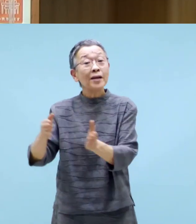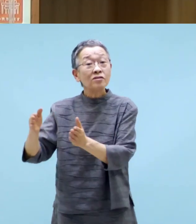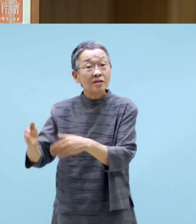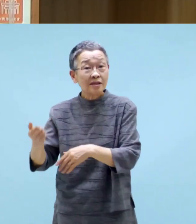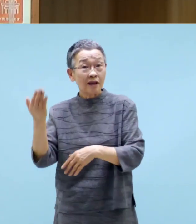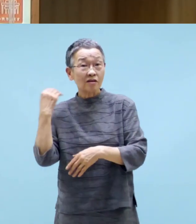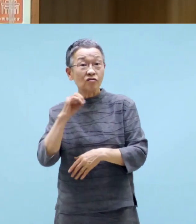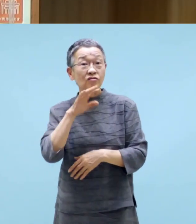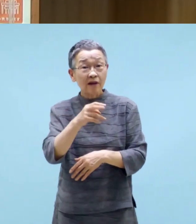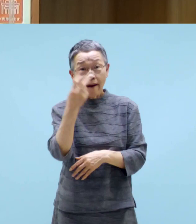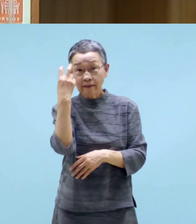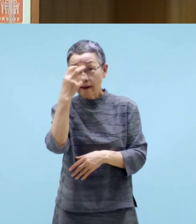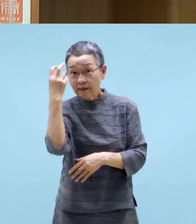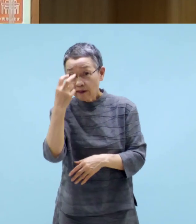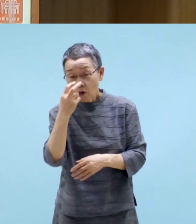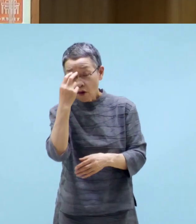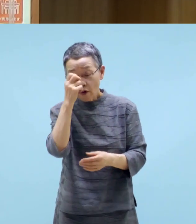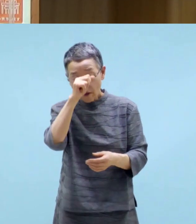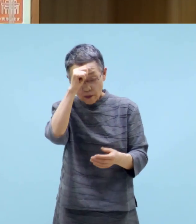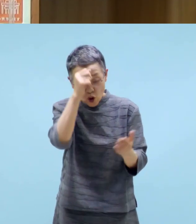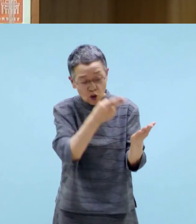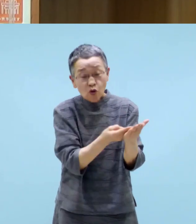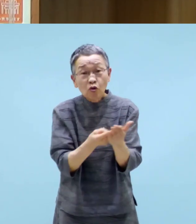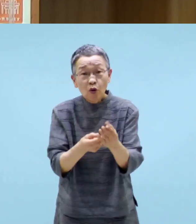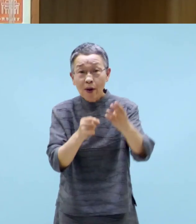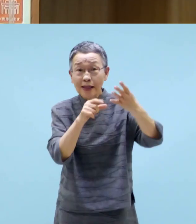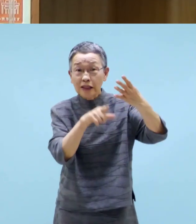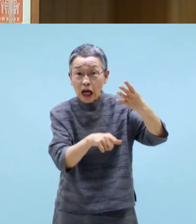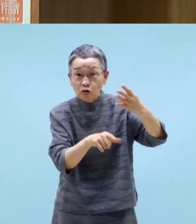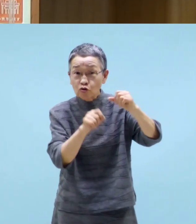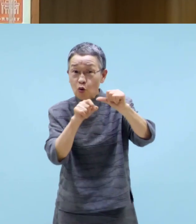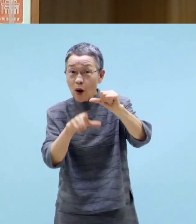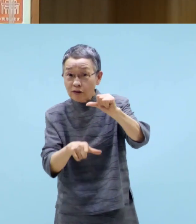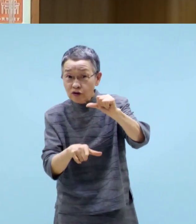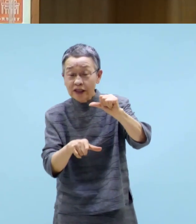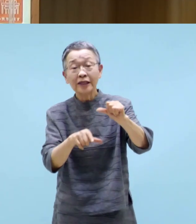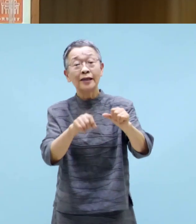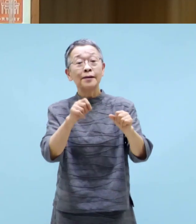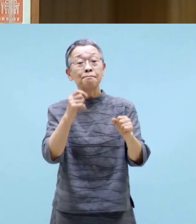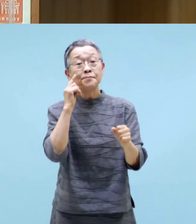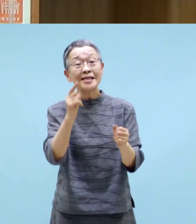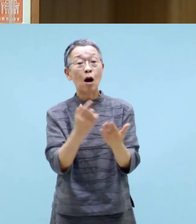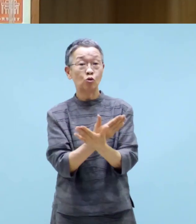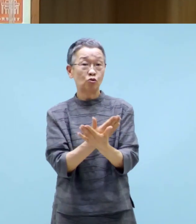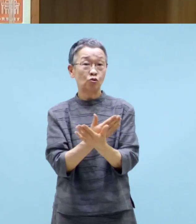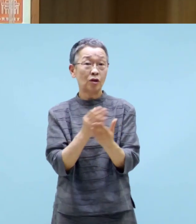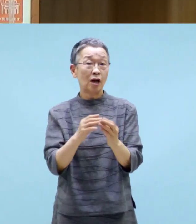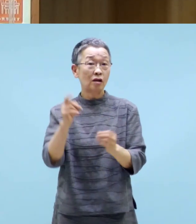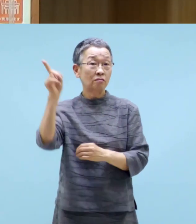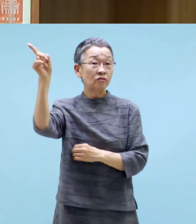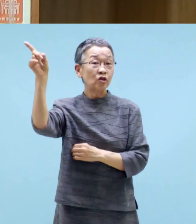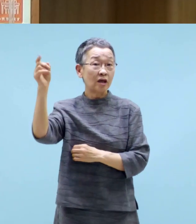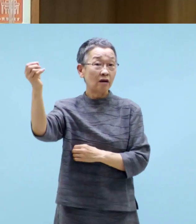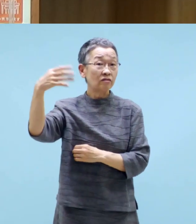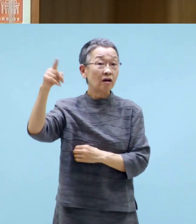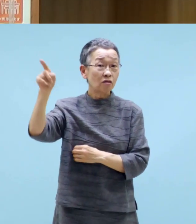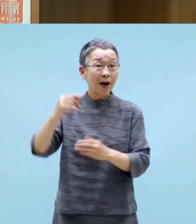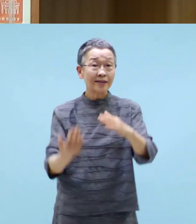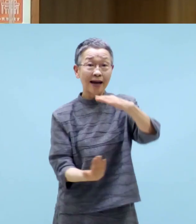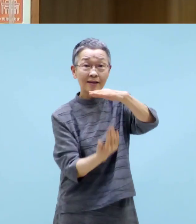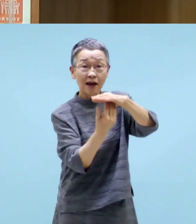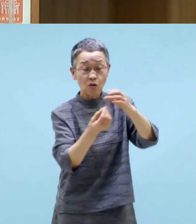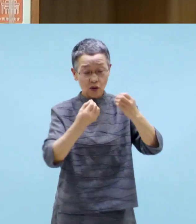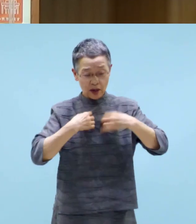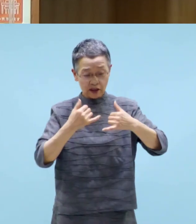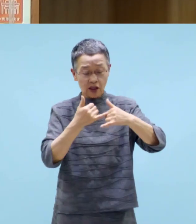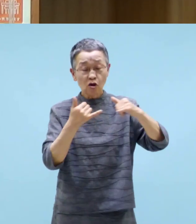と病床というのは4月5月に今計画を見直すと。基本的には国が言っているのは最大の感染者数の